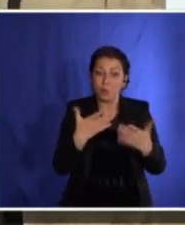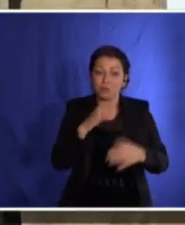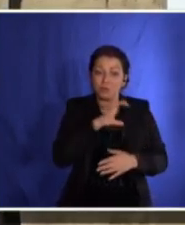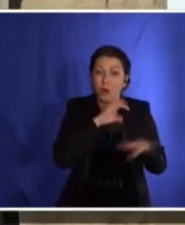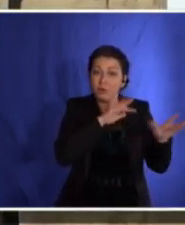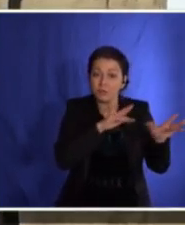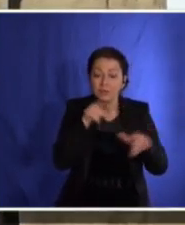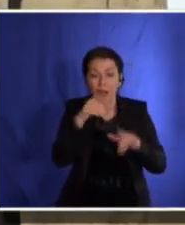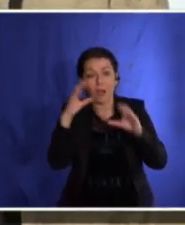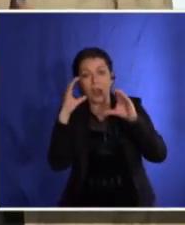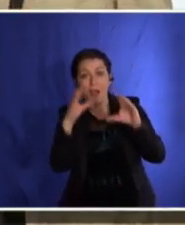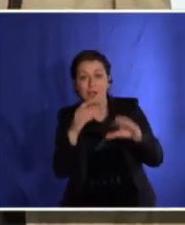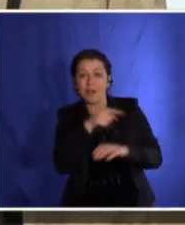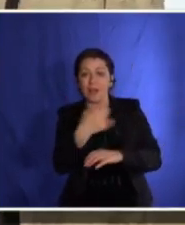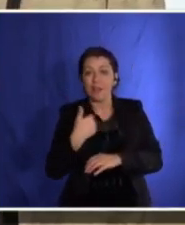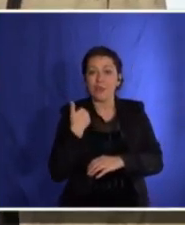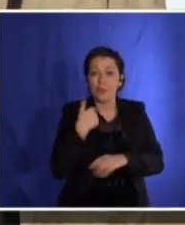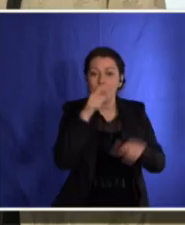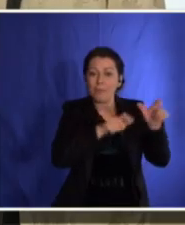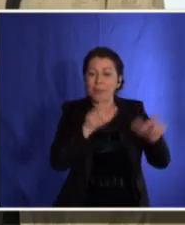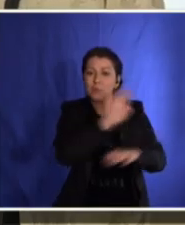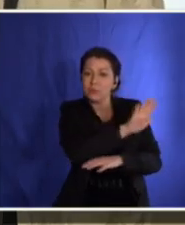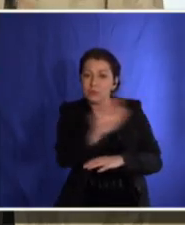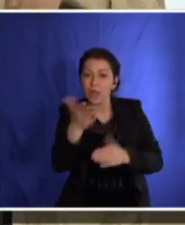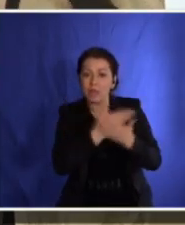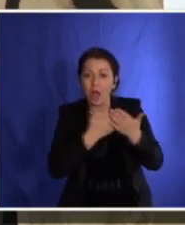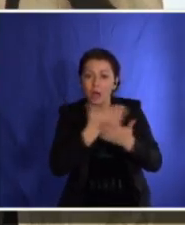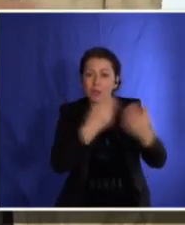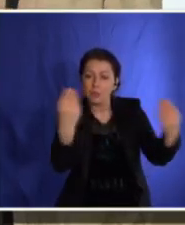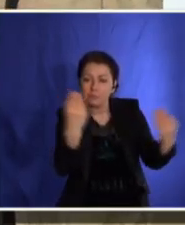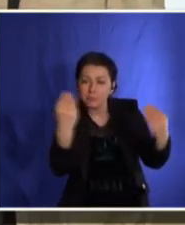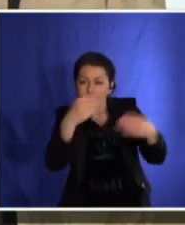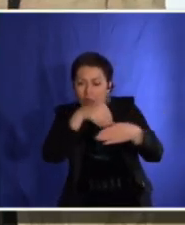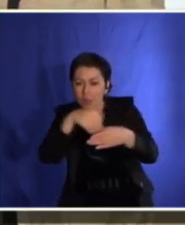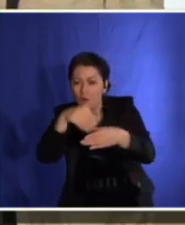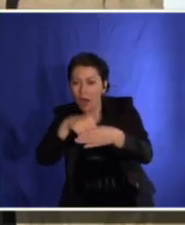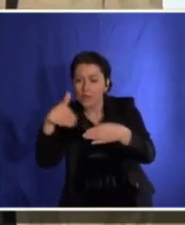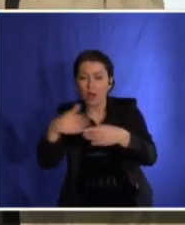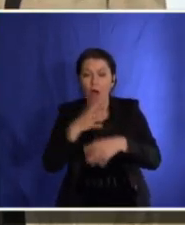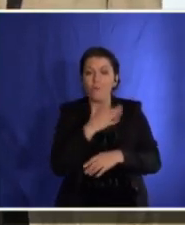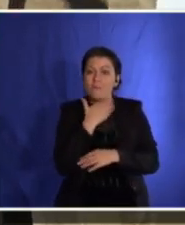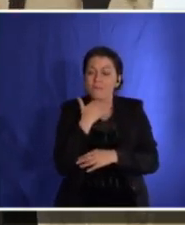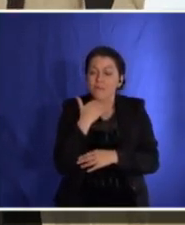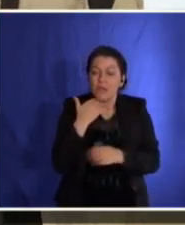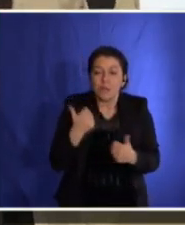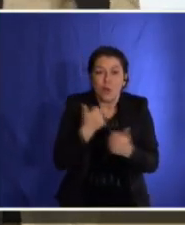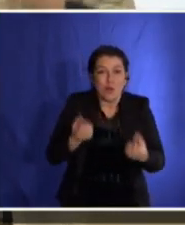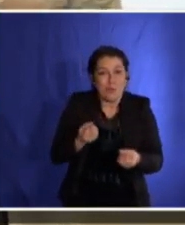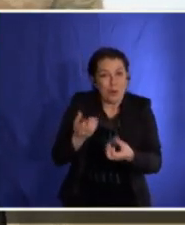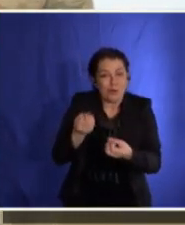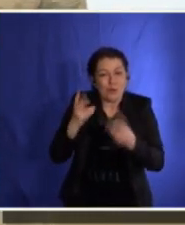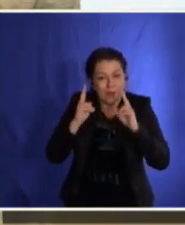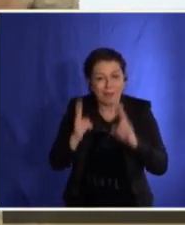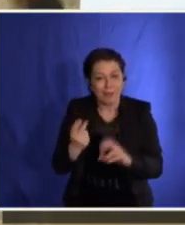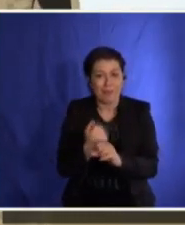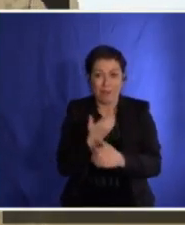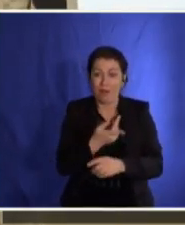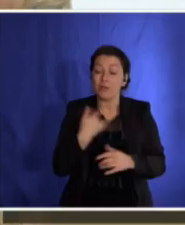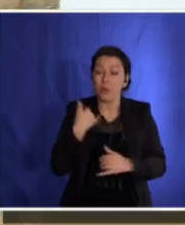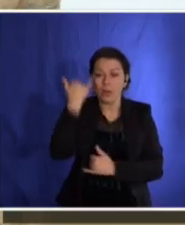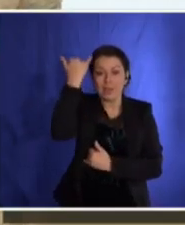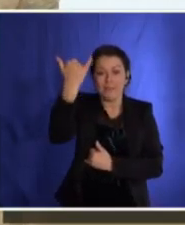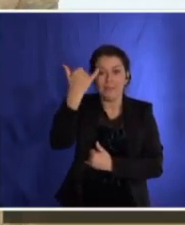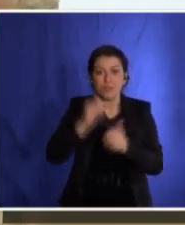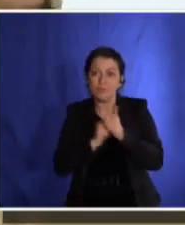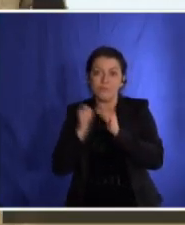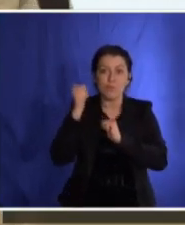was unsere jungen Leute in ihrer Ausbildung lernen, welche großartige Produkte zu machen, weil diesen Innovationsvorsprung, dieses